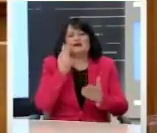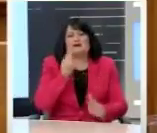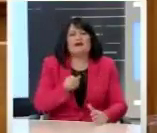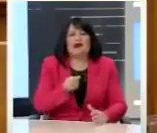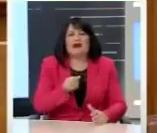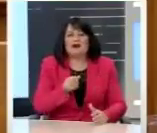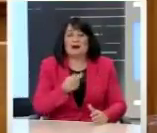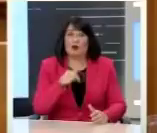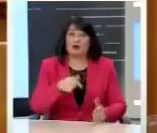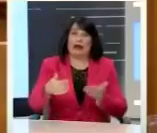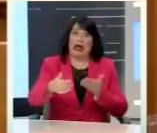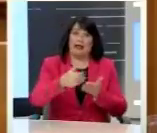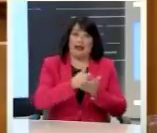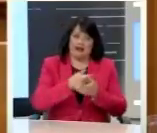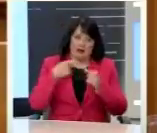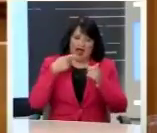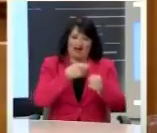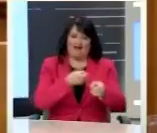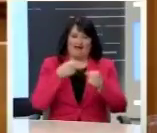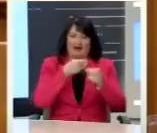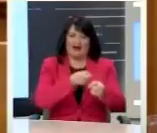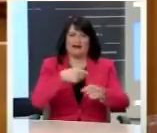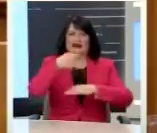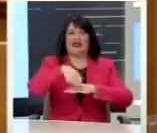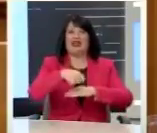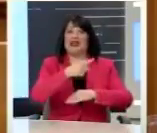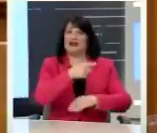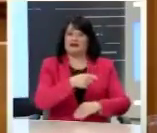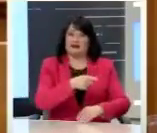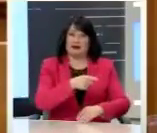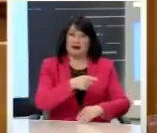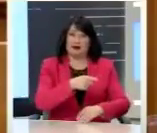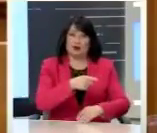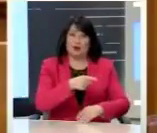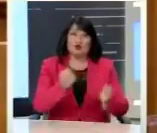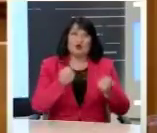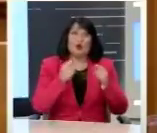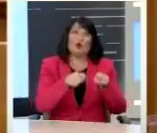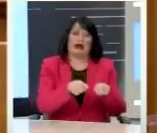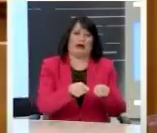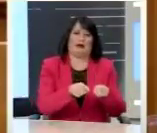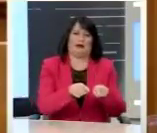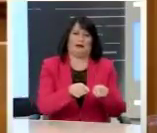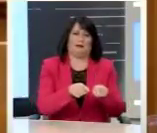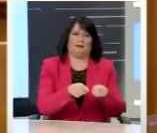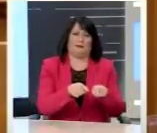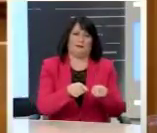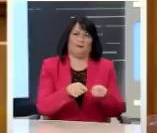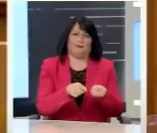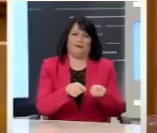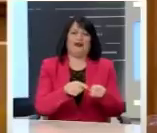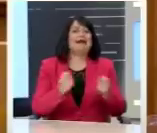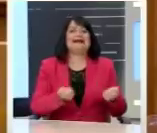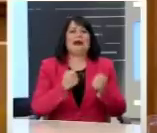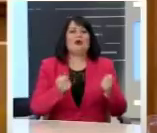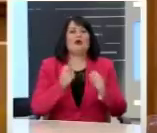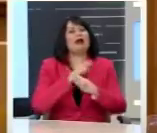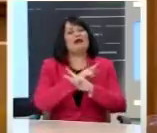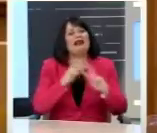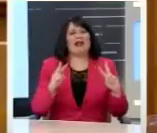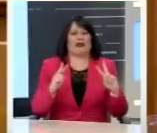το αδίκημα της εκβίασης δικαστικού λειτουργού το έχουν διαπράξει. Έχουν διαπράξει